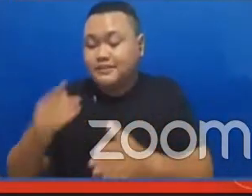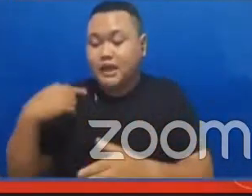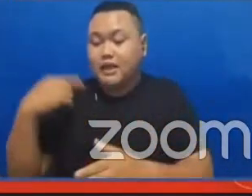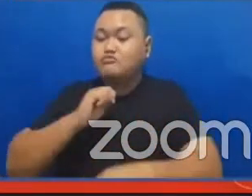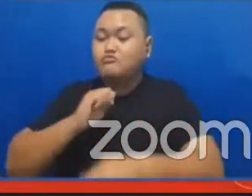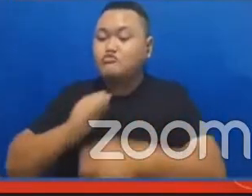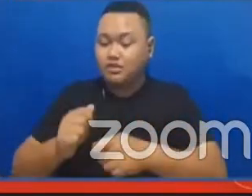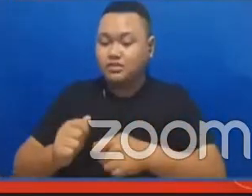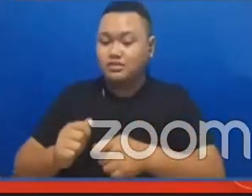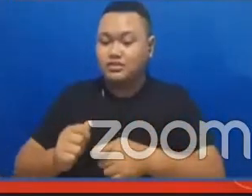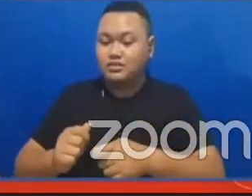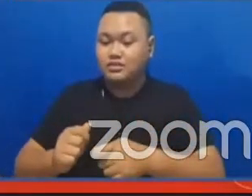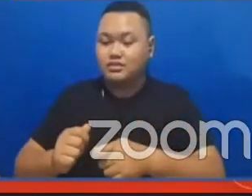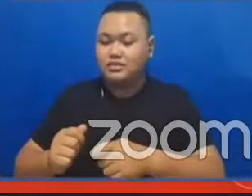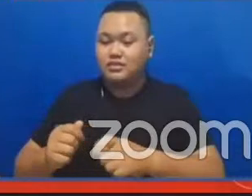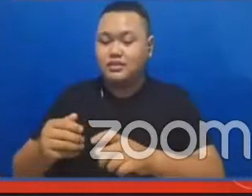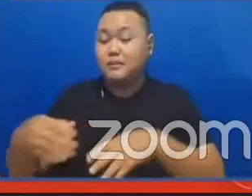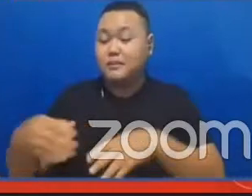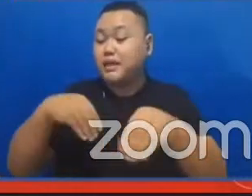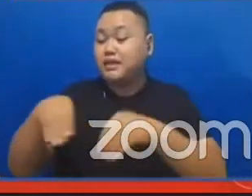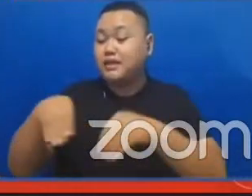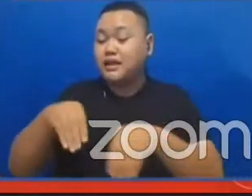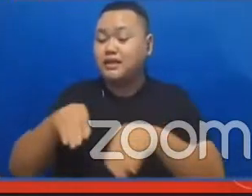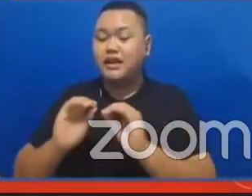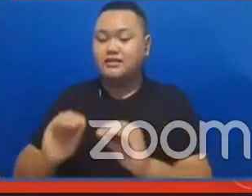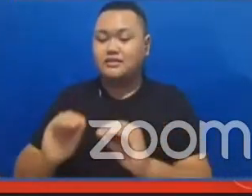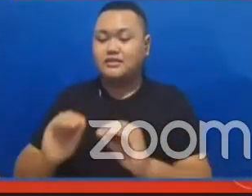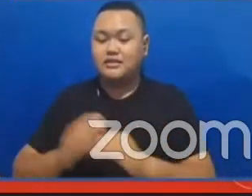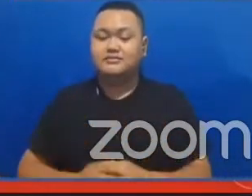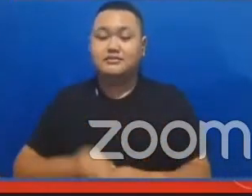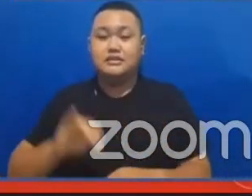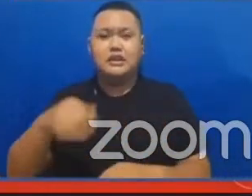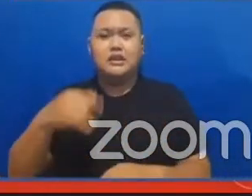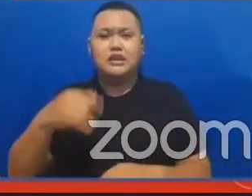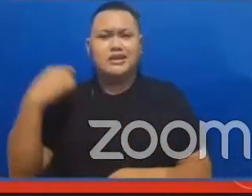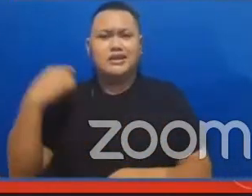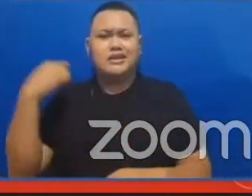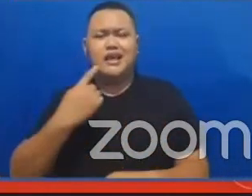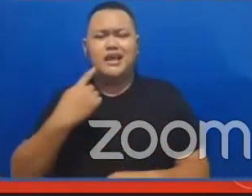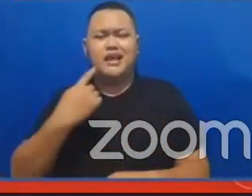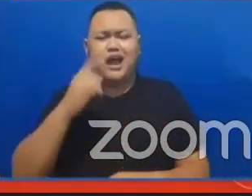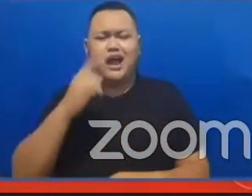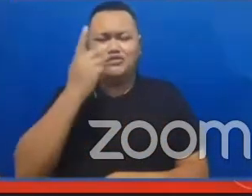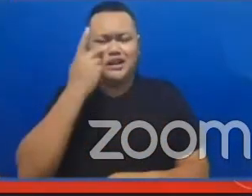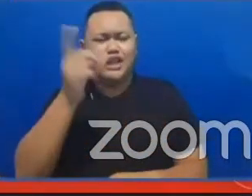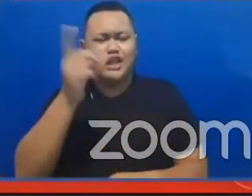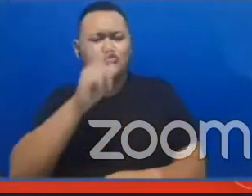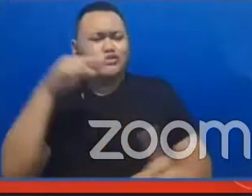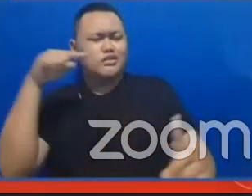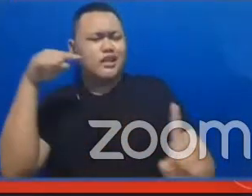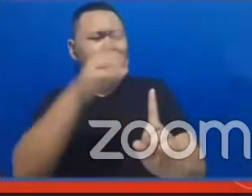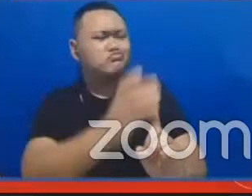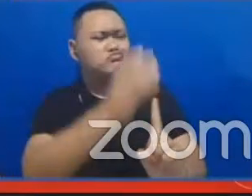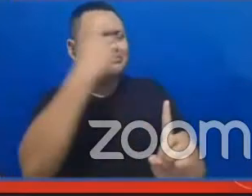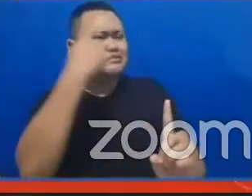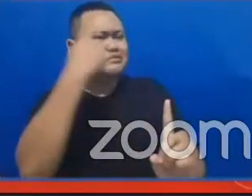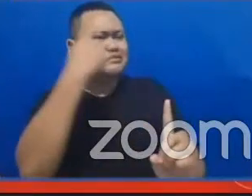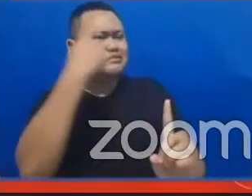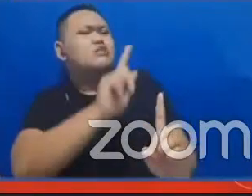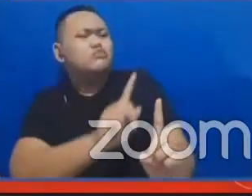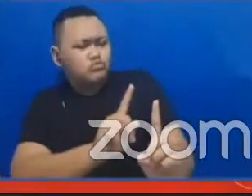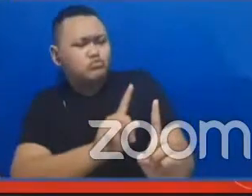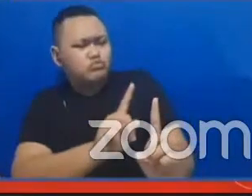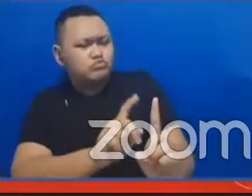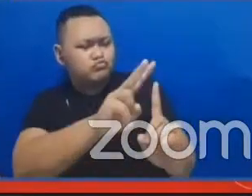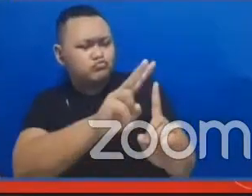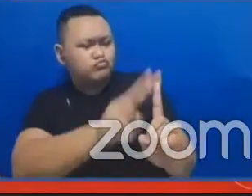kita. Ya. Kalau menurut saya, kita perlu melihat dari audiens, target yang kita capai, dan melihat